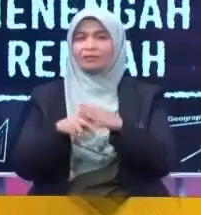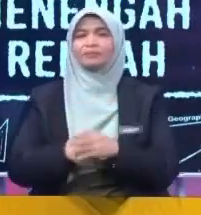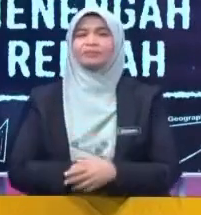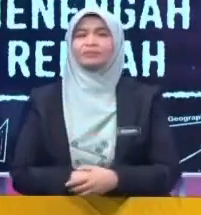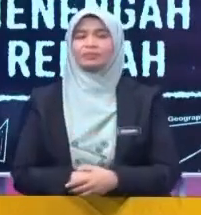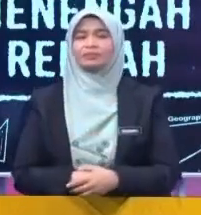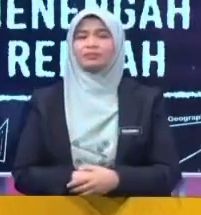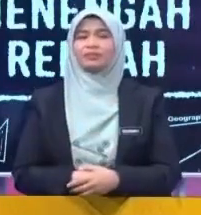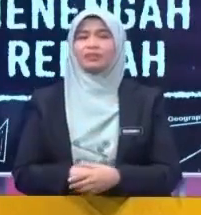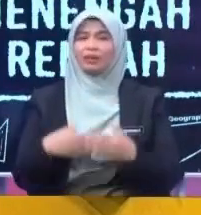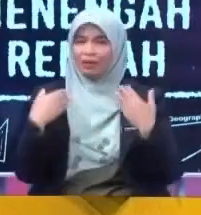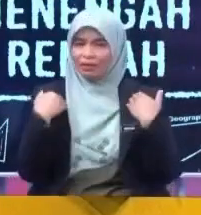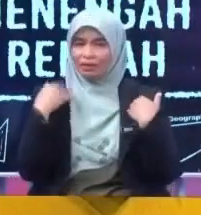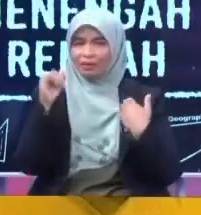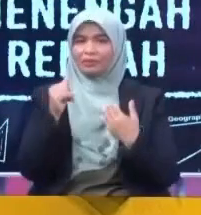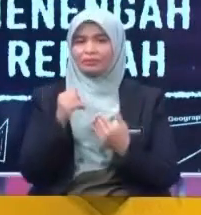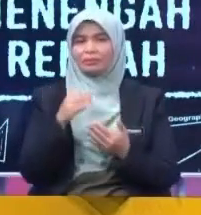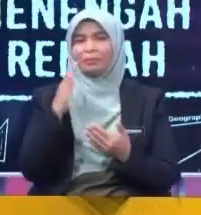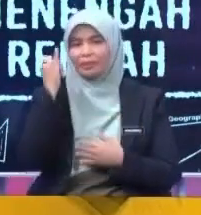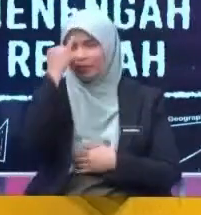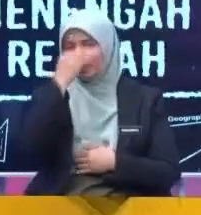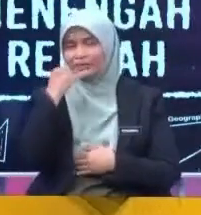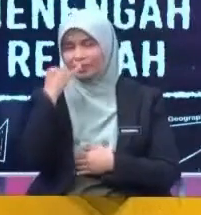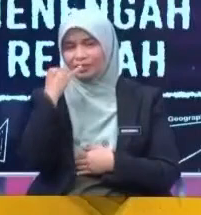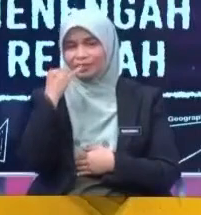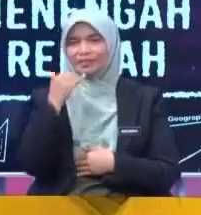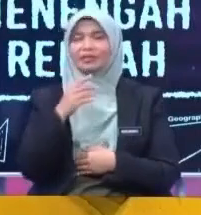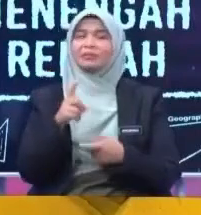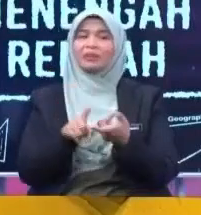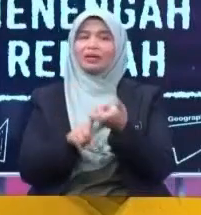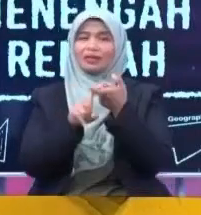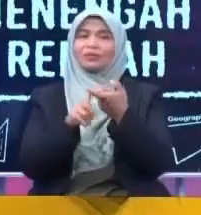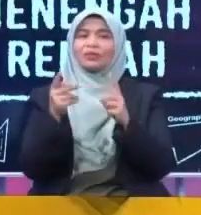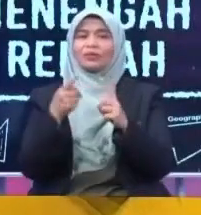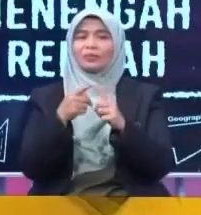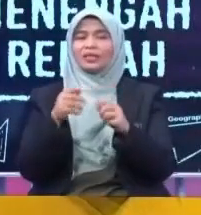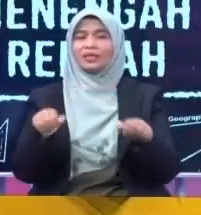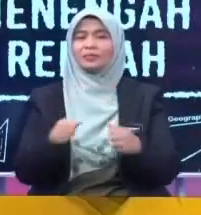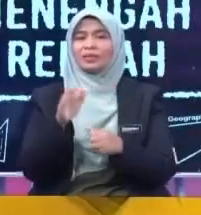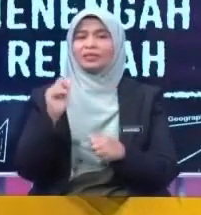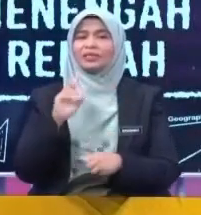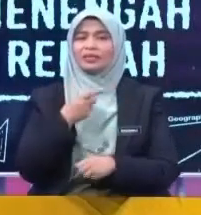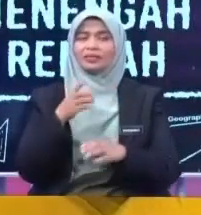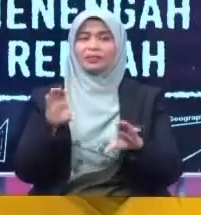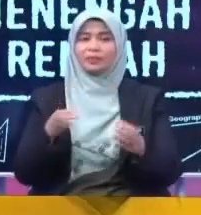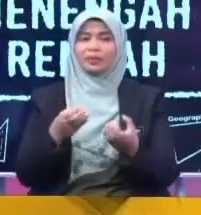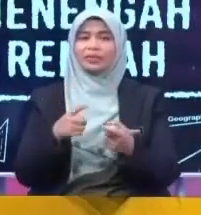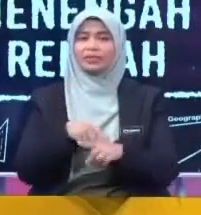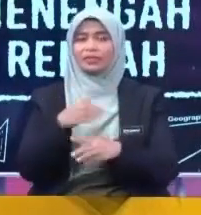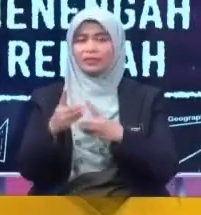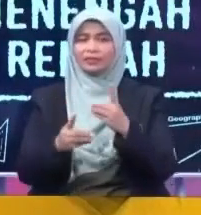sebenarnya. Ada yang cantik-cantik, yang indah-indah kan, bergantung kepada amalan yang kita lakukan sepanjang kita di